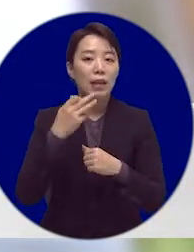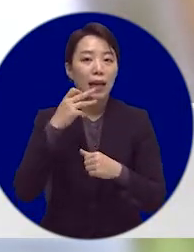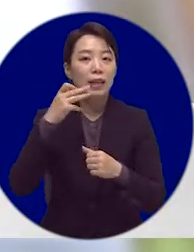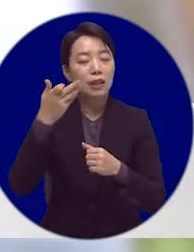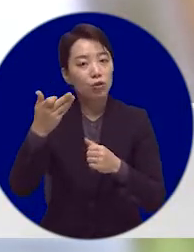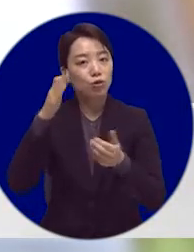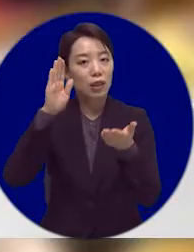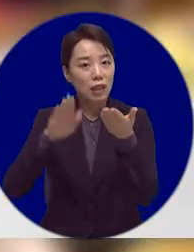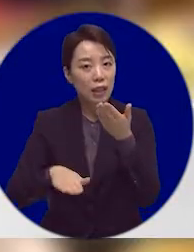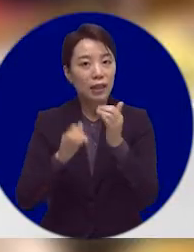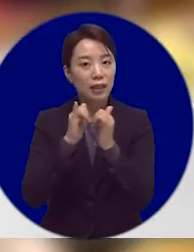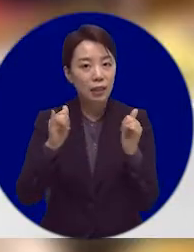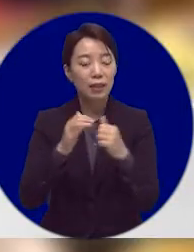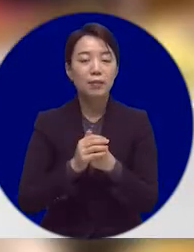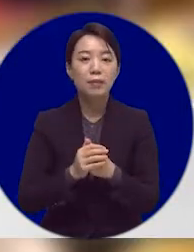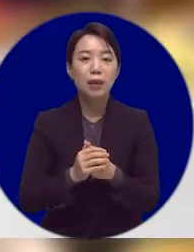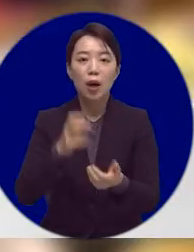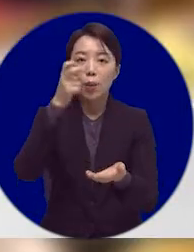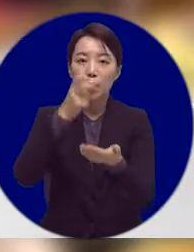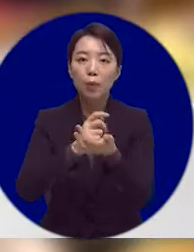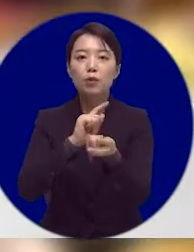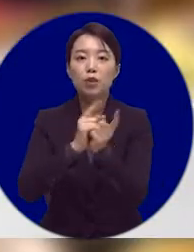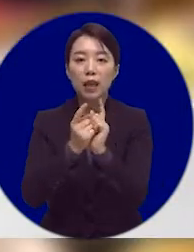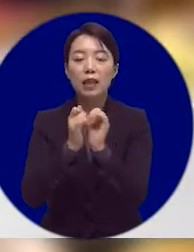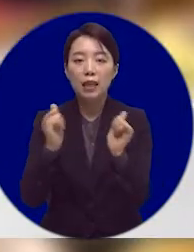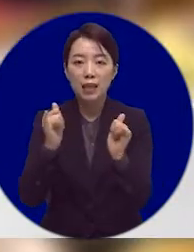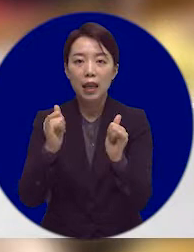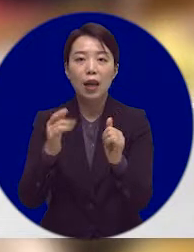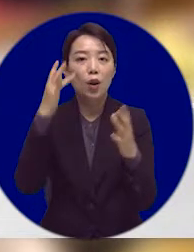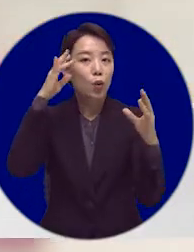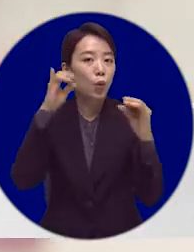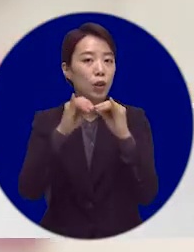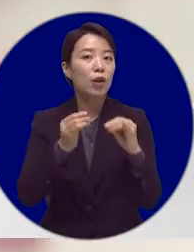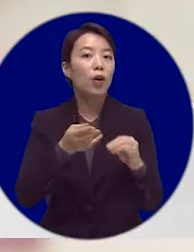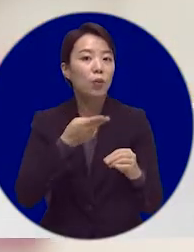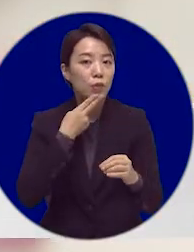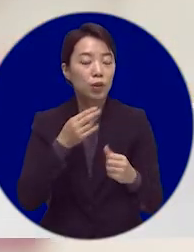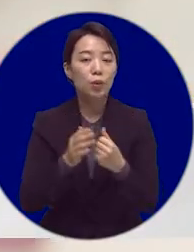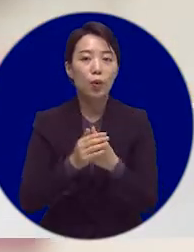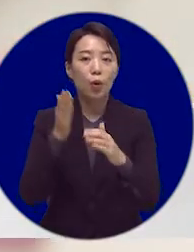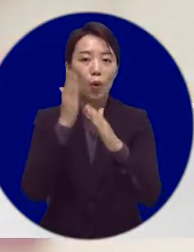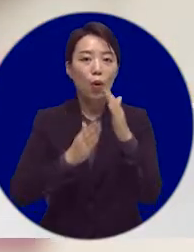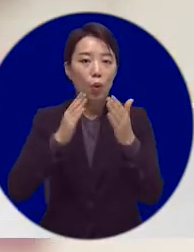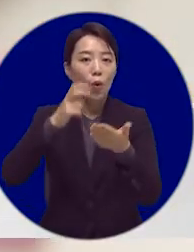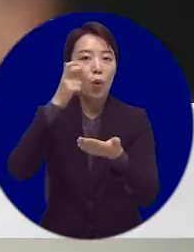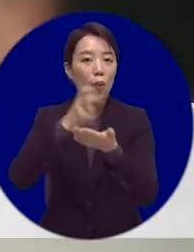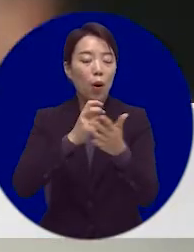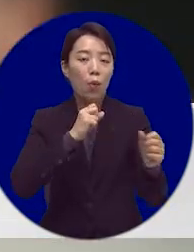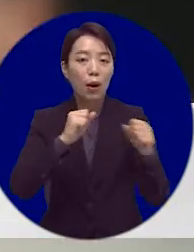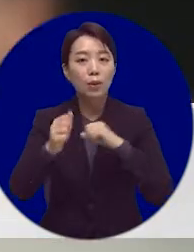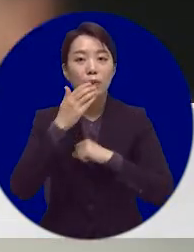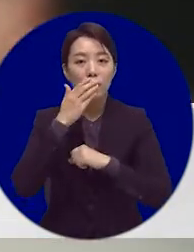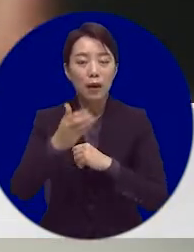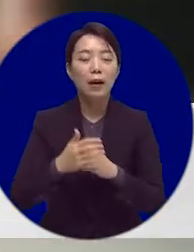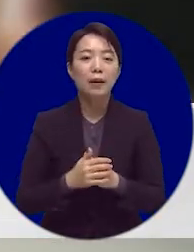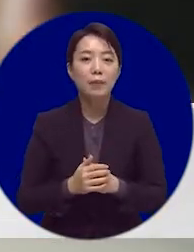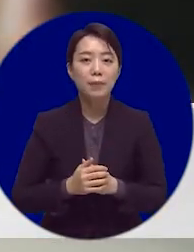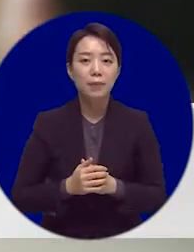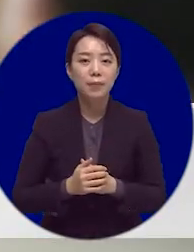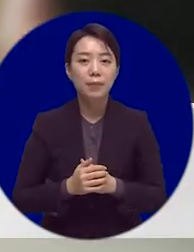만 19세 미만 청소년은 법정 대리인의 동의를 받지 않고도 공직선거법의 공법상 행위를 할 수